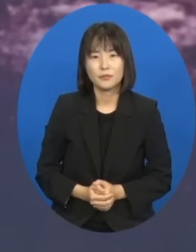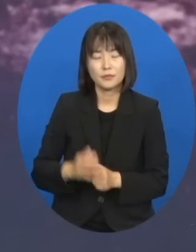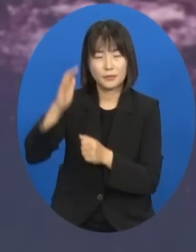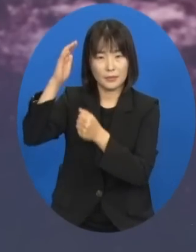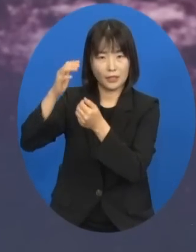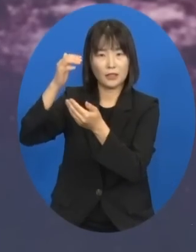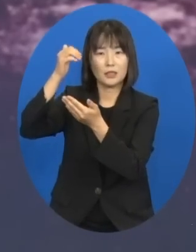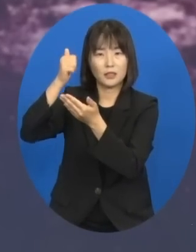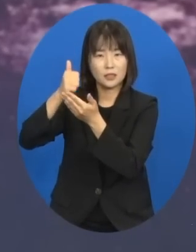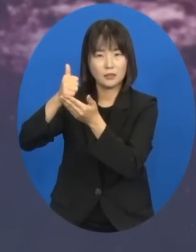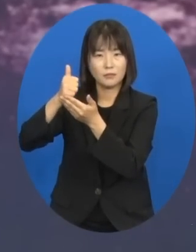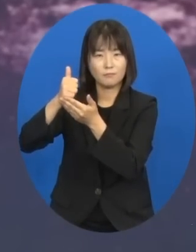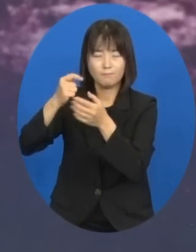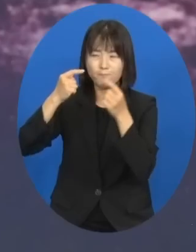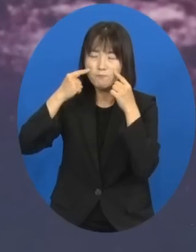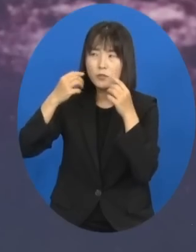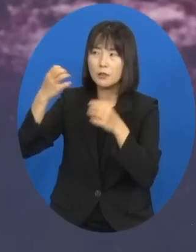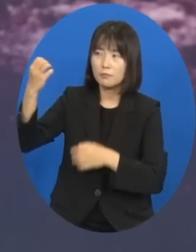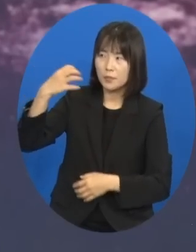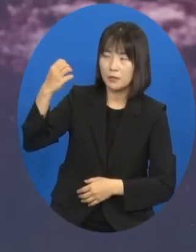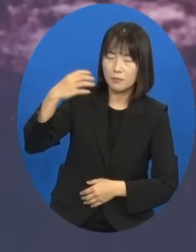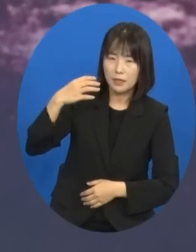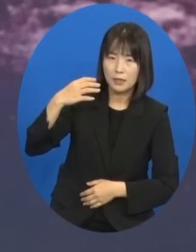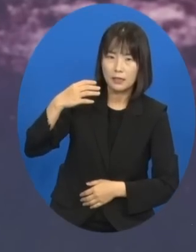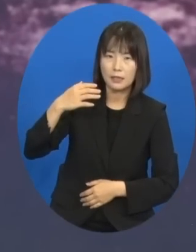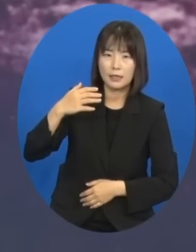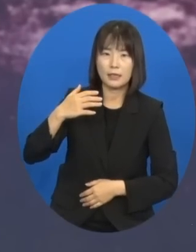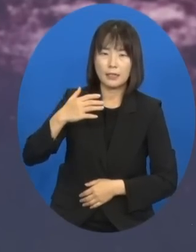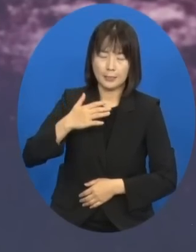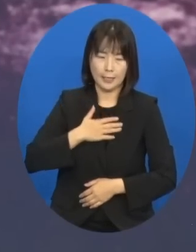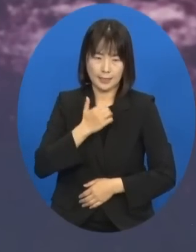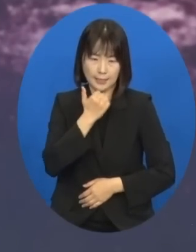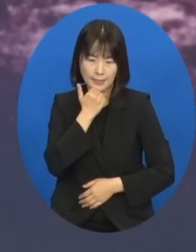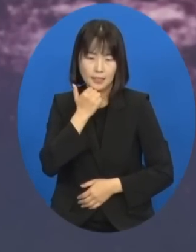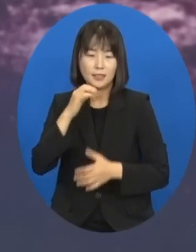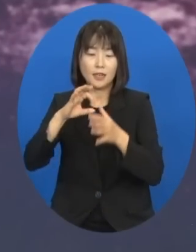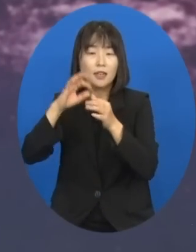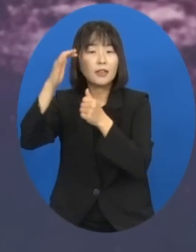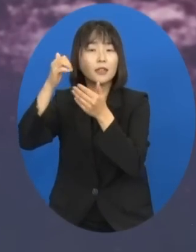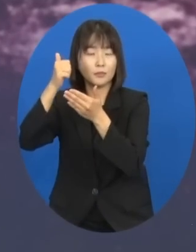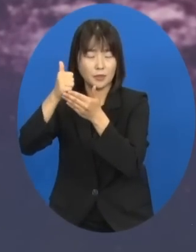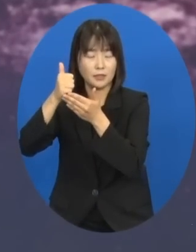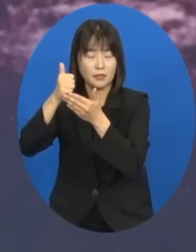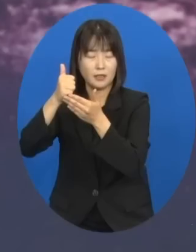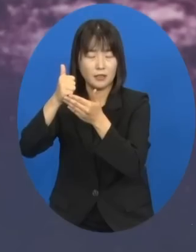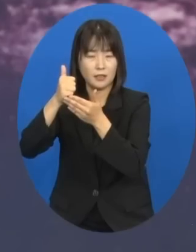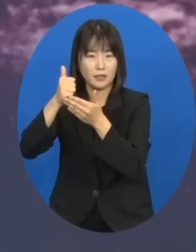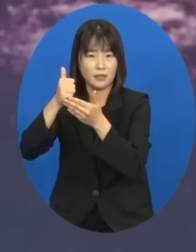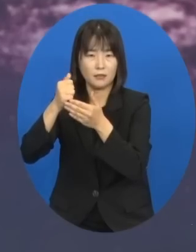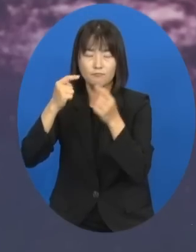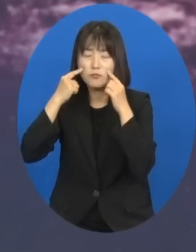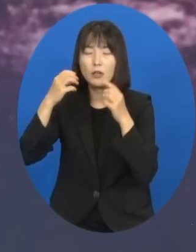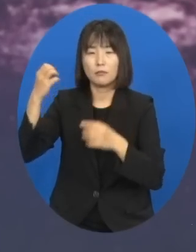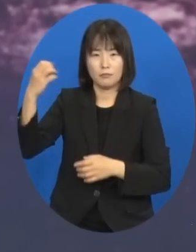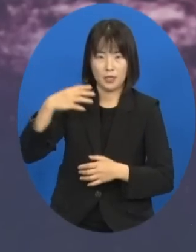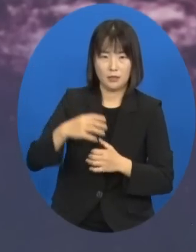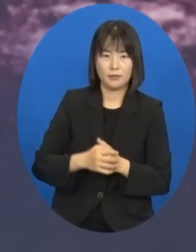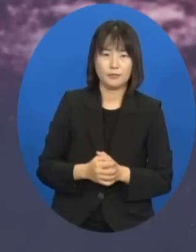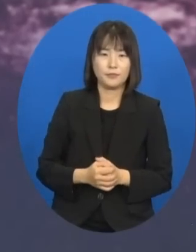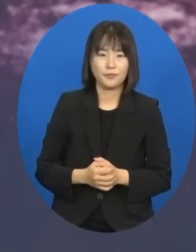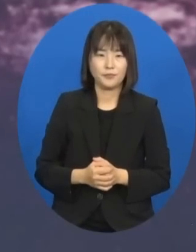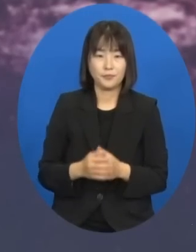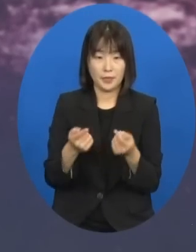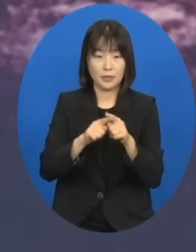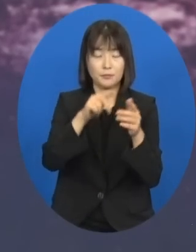하나님은요 분명히 말씀하십니다. 나는 이삭의 하나님이다. 자 출애굽기 3장 6절에 모세에게 하나님의 자신을 소개할 때 이렇게 얘기하세요.